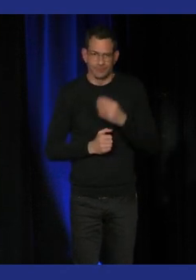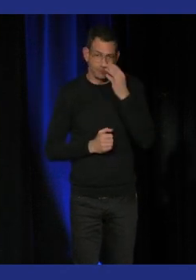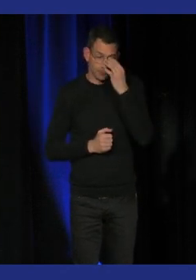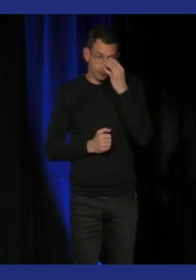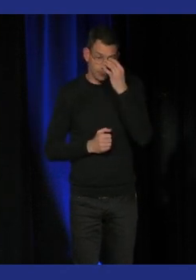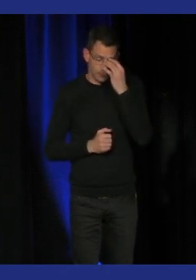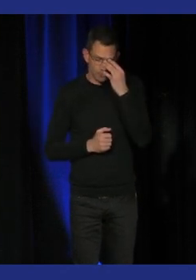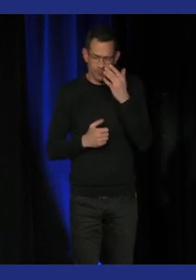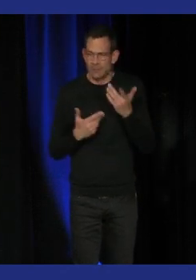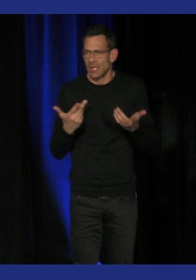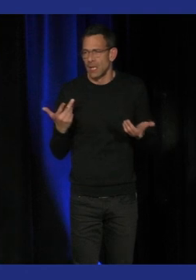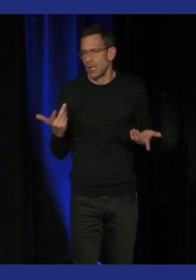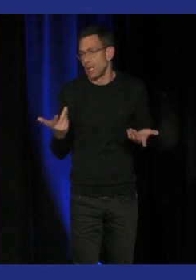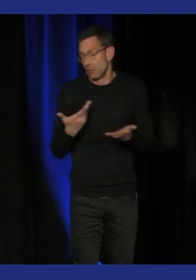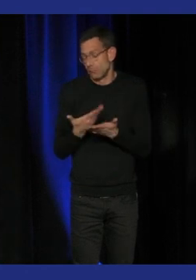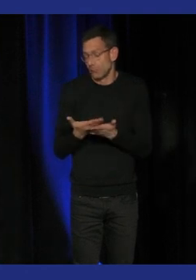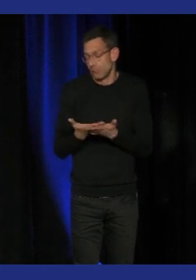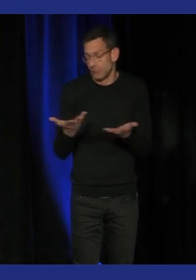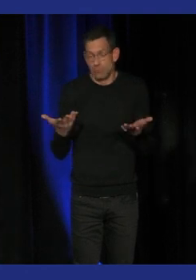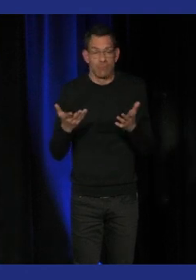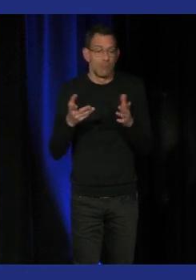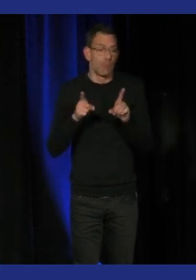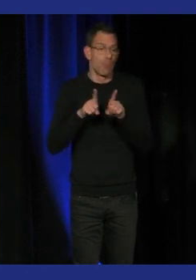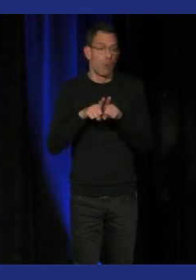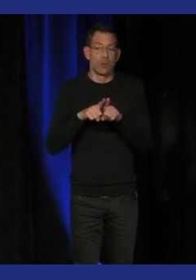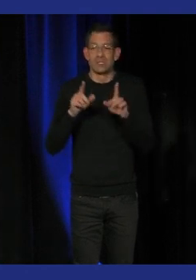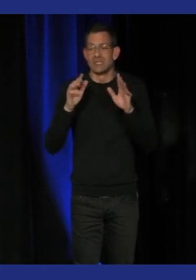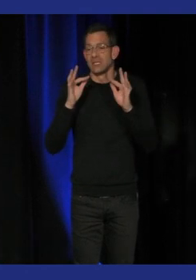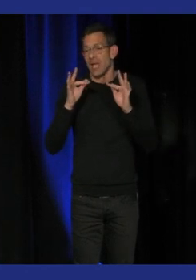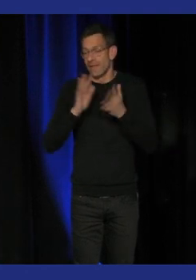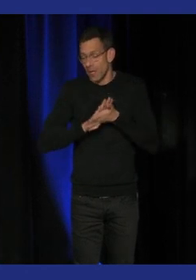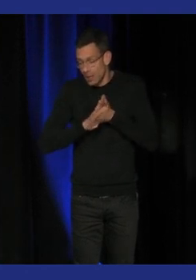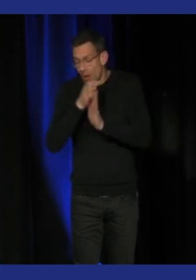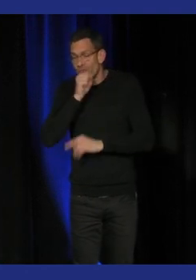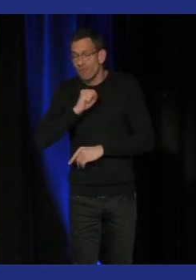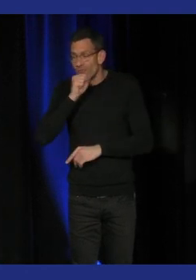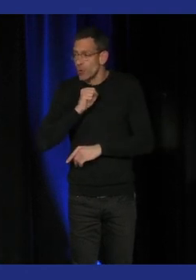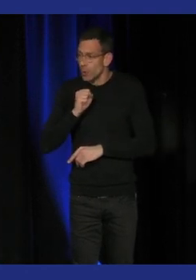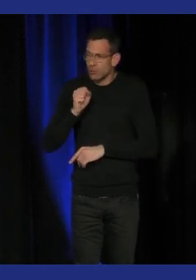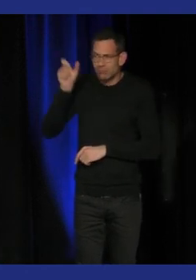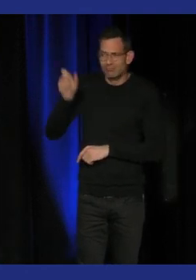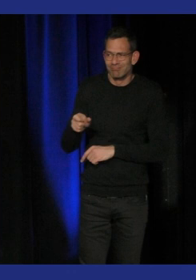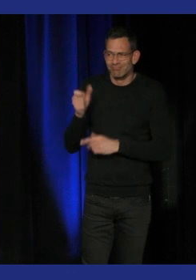société. Et voilà, et aussi par rapport à la question de la vieillesse qui avait été évoquée,